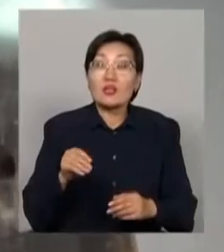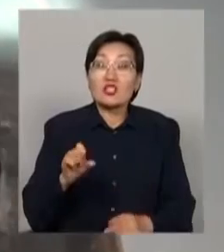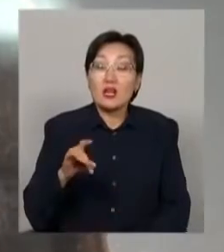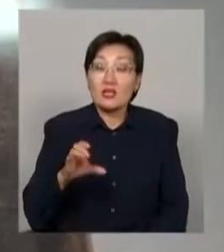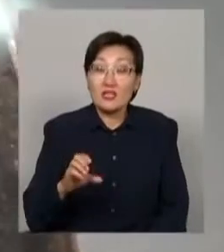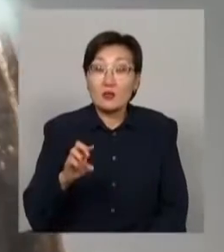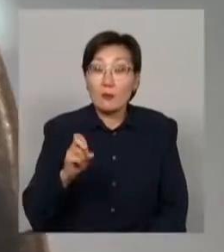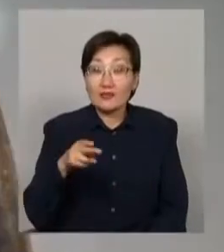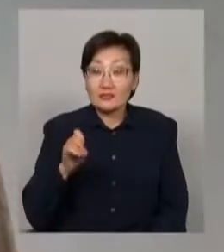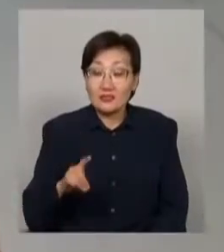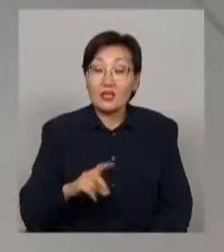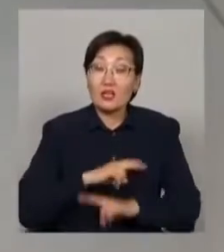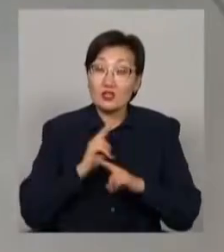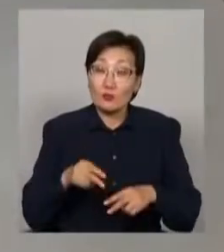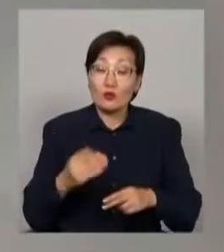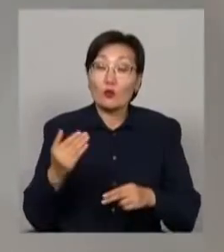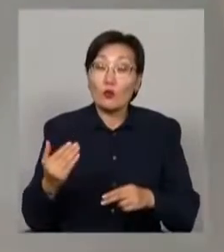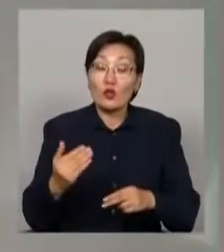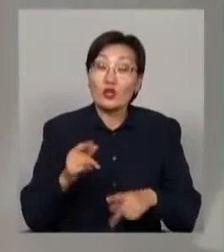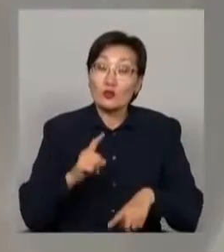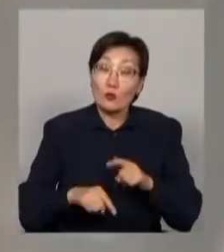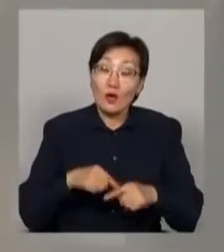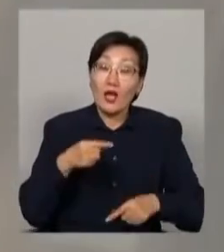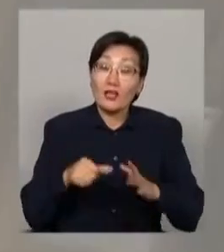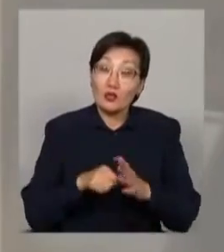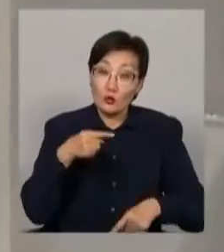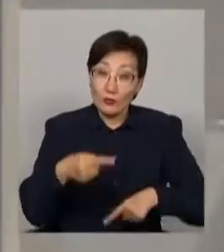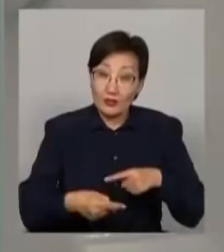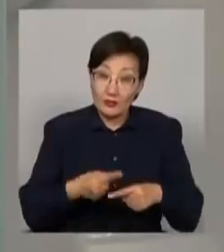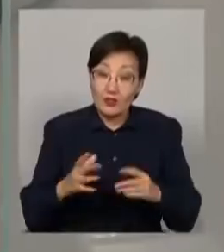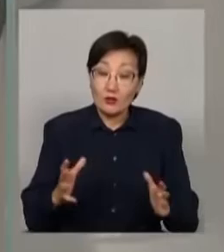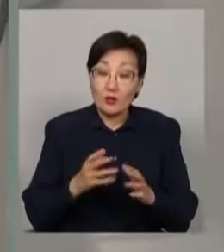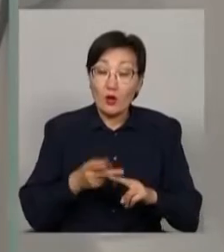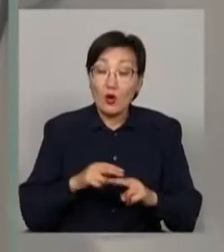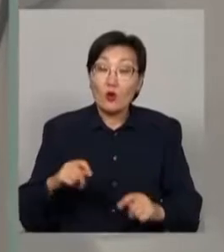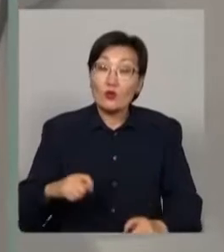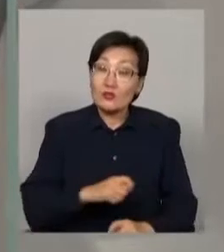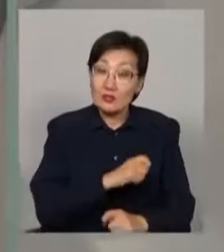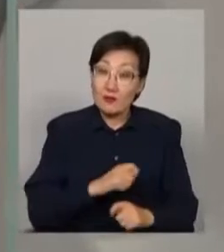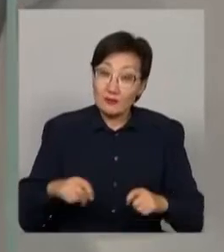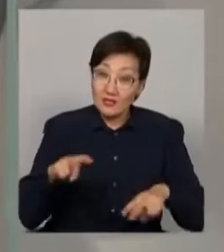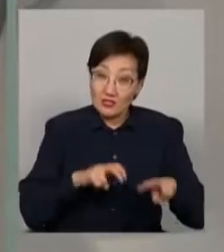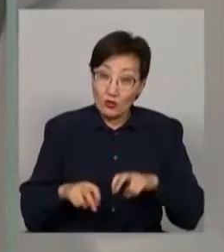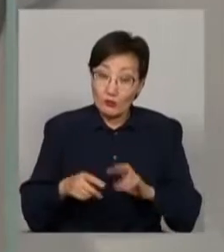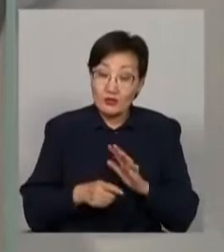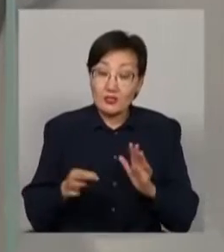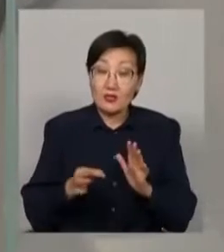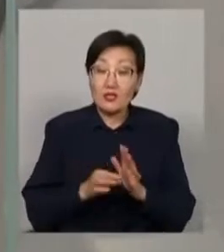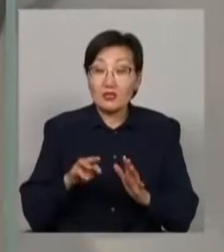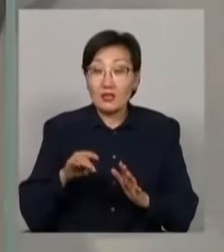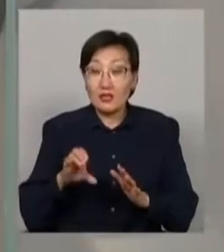6 ұрпағының қолында болған. Және осы аспапты іздеу мақсатында жаңағы Талас